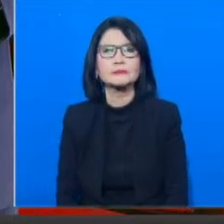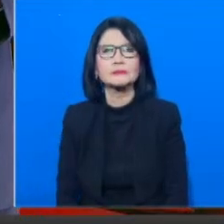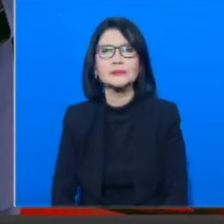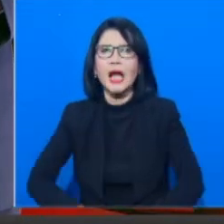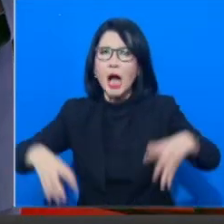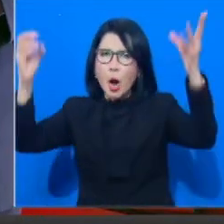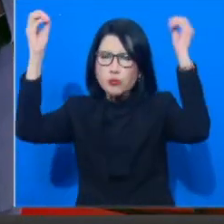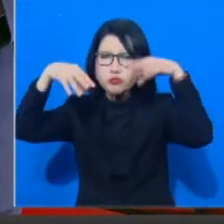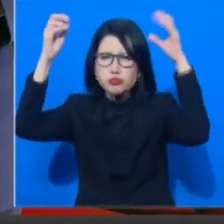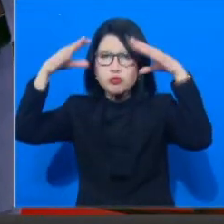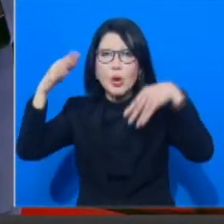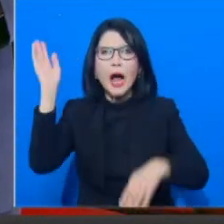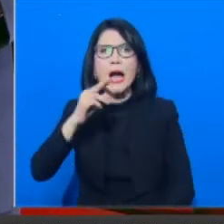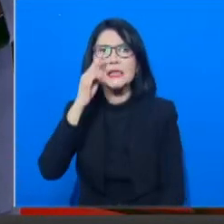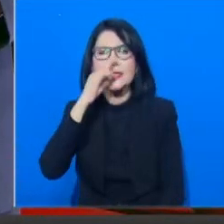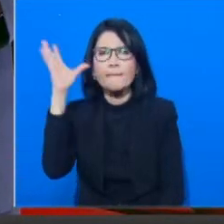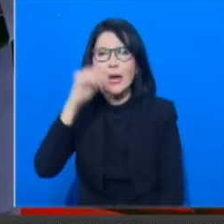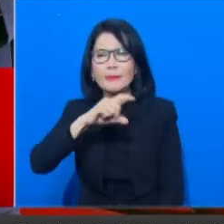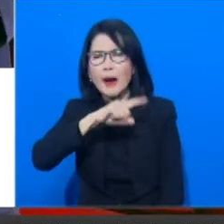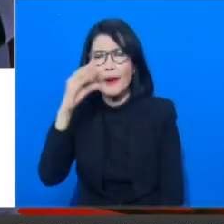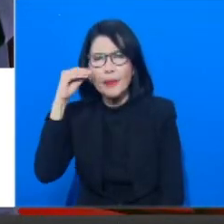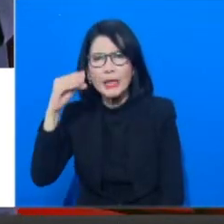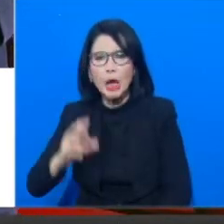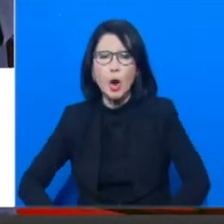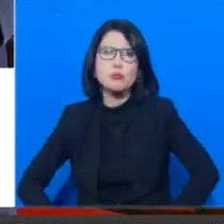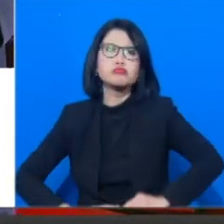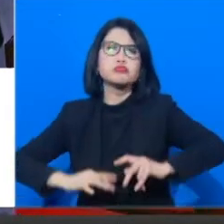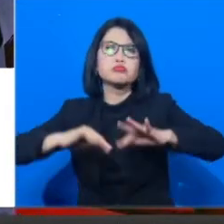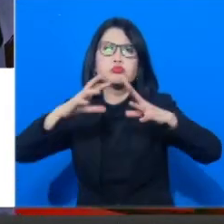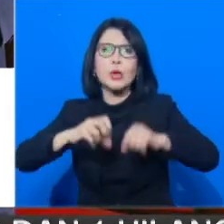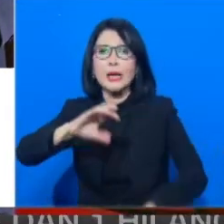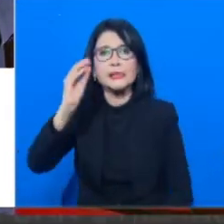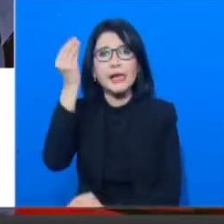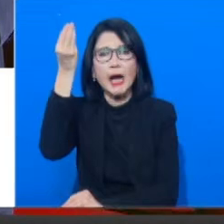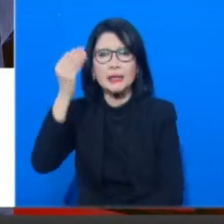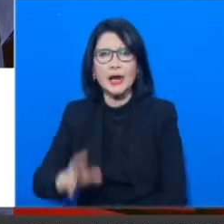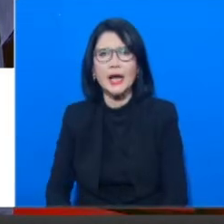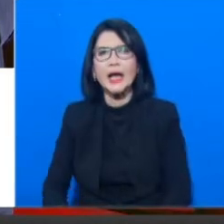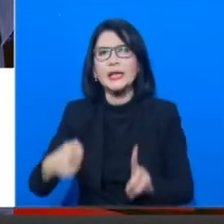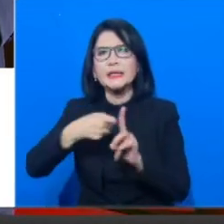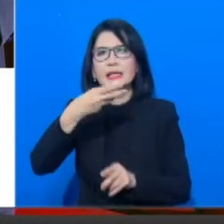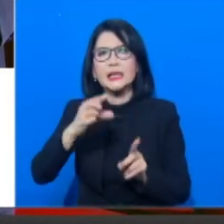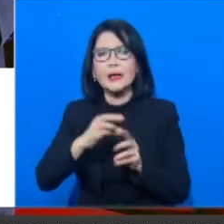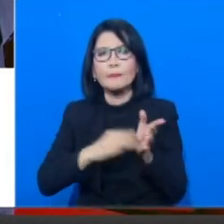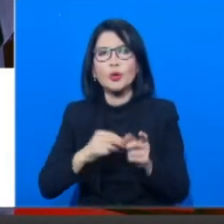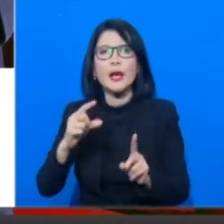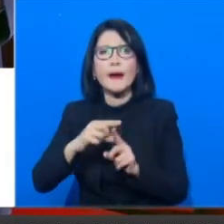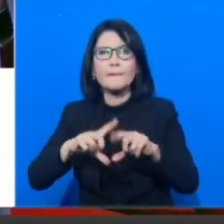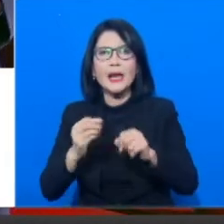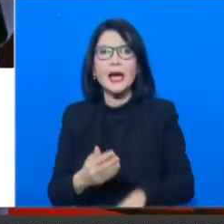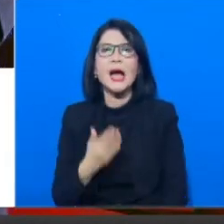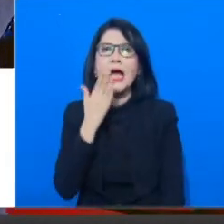Hujan deras yang terjadi pada Senin malam hingga dini hari menyebabkan banjir di sejumlah wilayah di Jakarta. Seperti di Kebonpala, Kampung Melayu, Jakarta